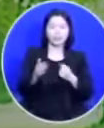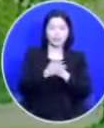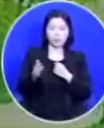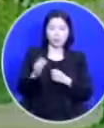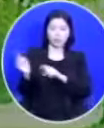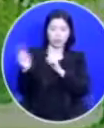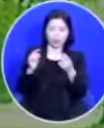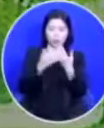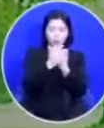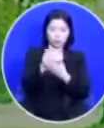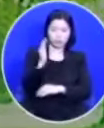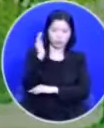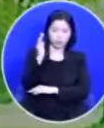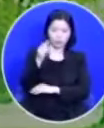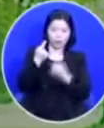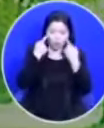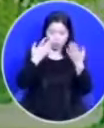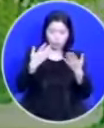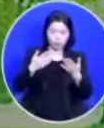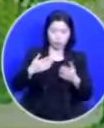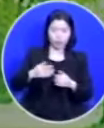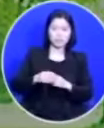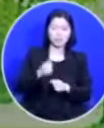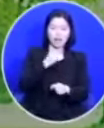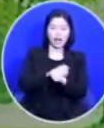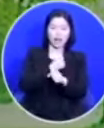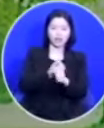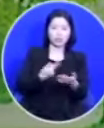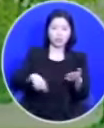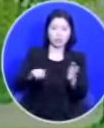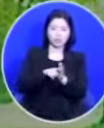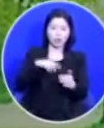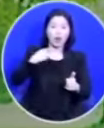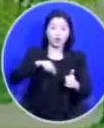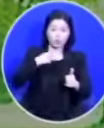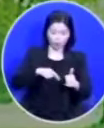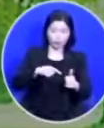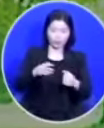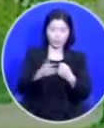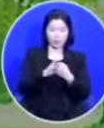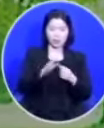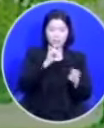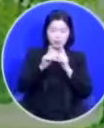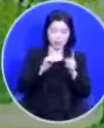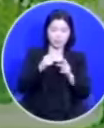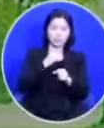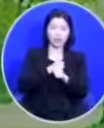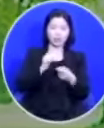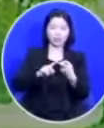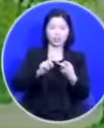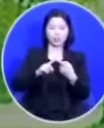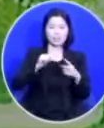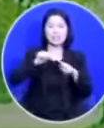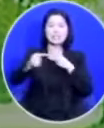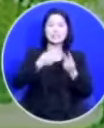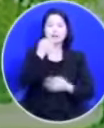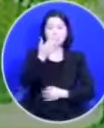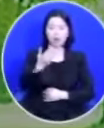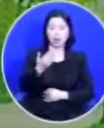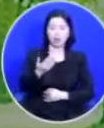확신을 분명하게 하려고 그렇게 교육상 그렇게 에 말씀 하신 것은 이해가 되지만